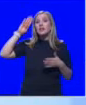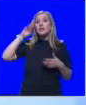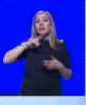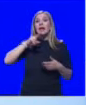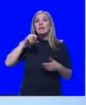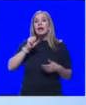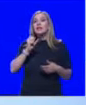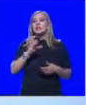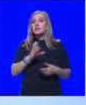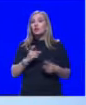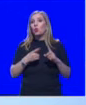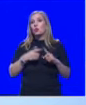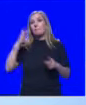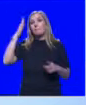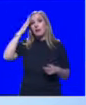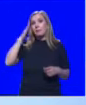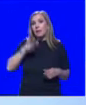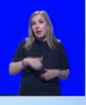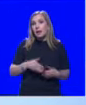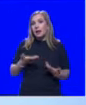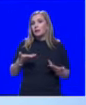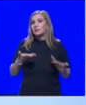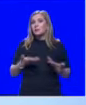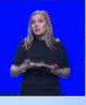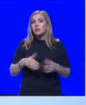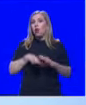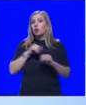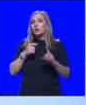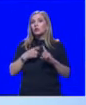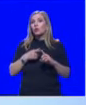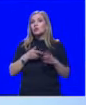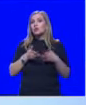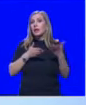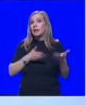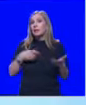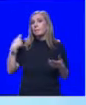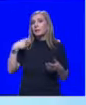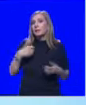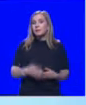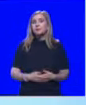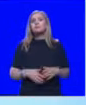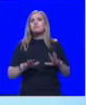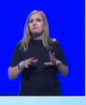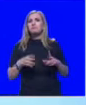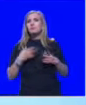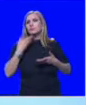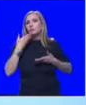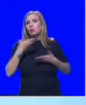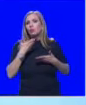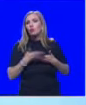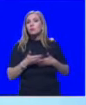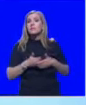от страна на премиера и категоричния отказ от страна на президента. Когато се говори за служби за сигурност,